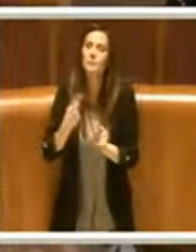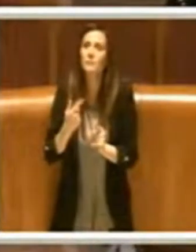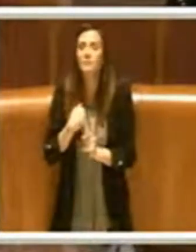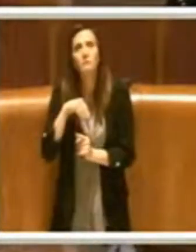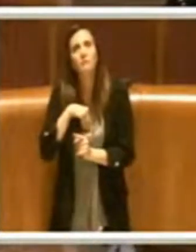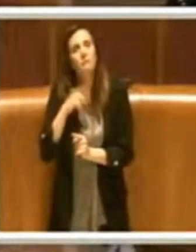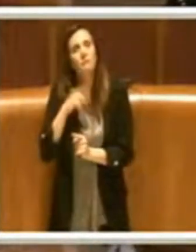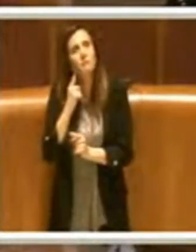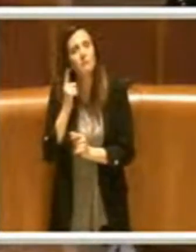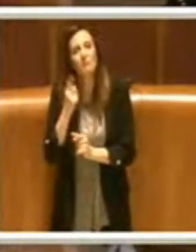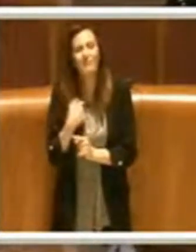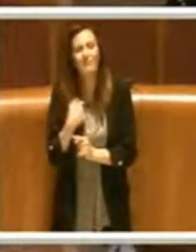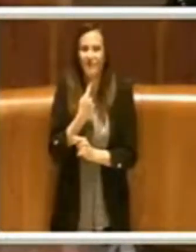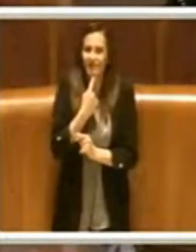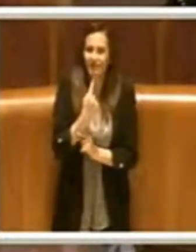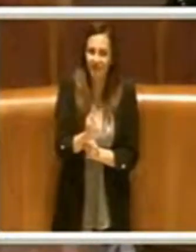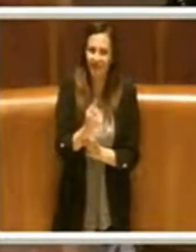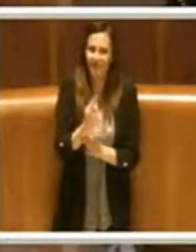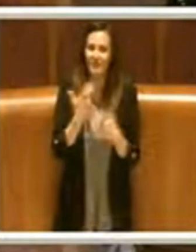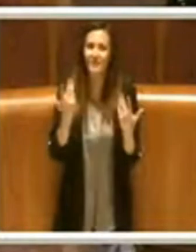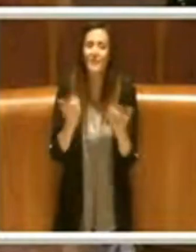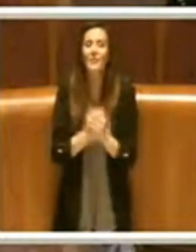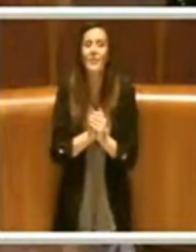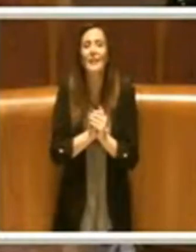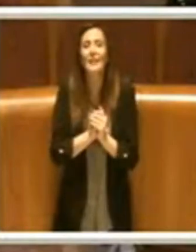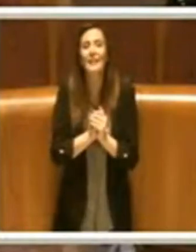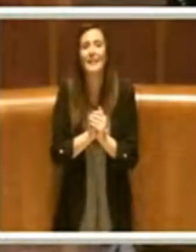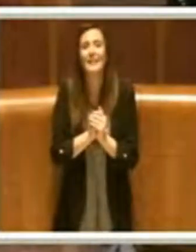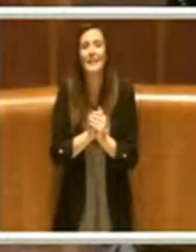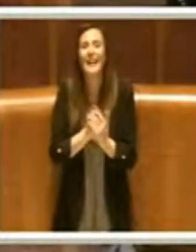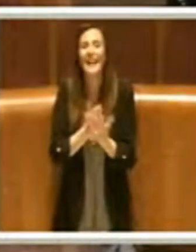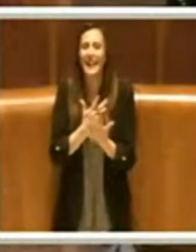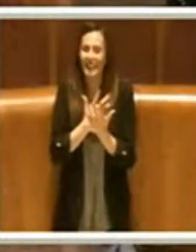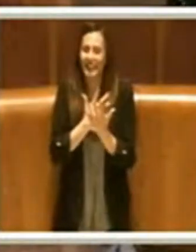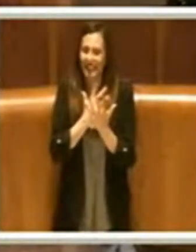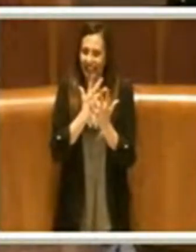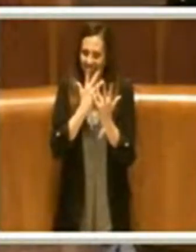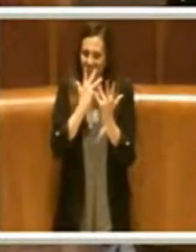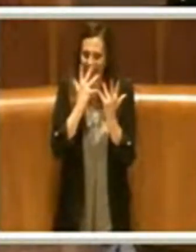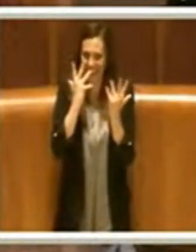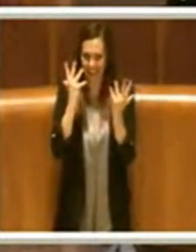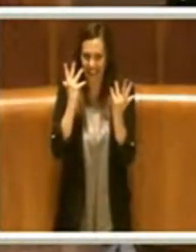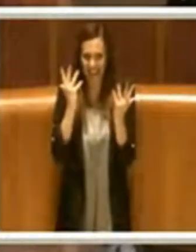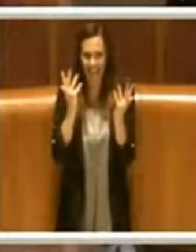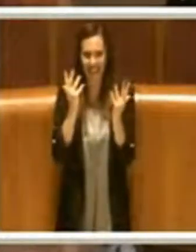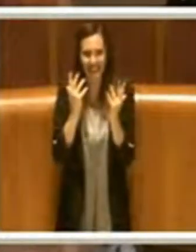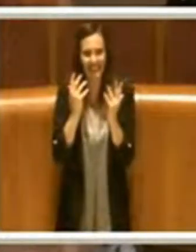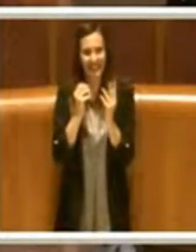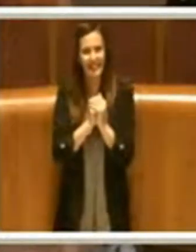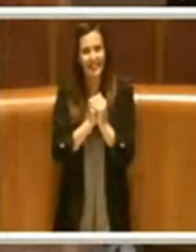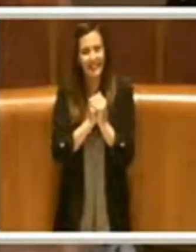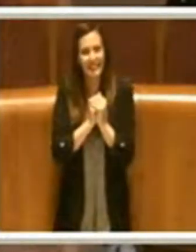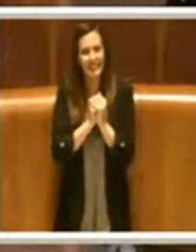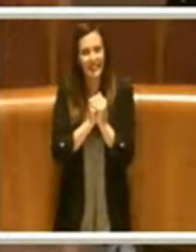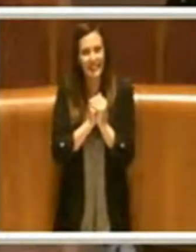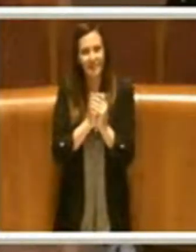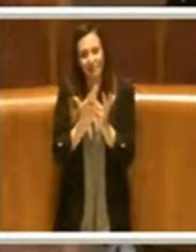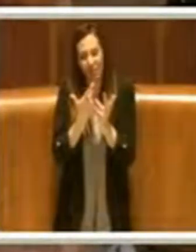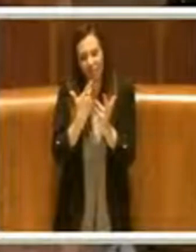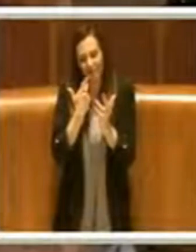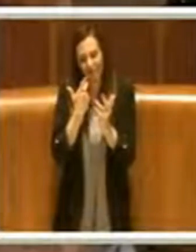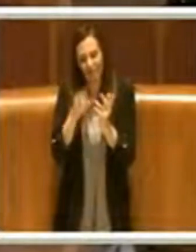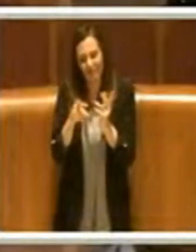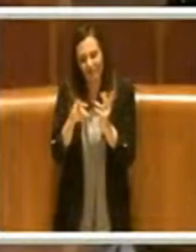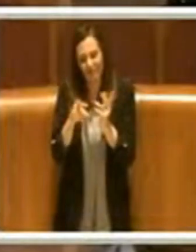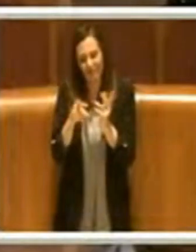dire che però, se con altrettanta chiarezza dobbiamo usare nel trattare l'argomento a